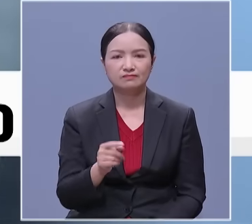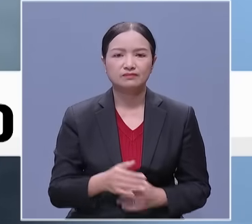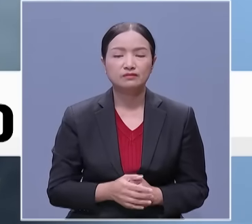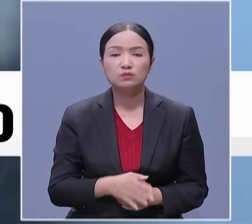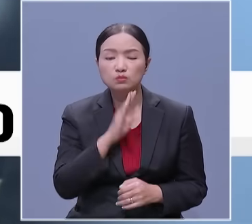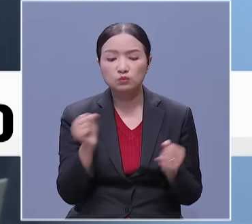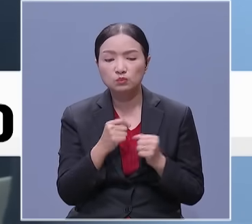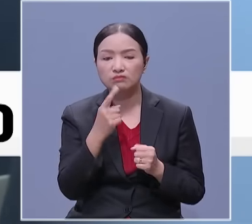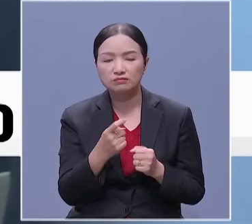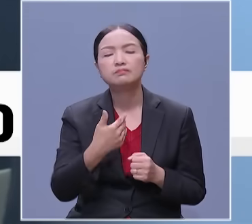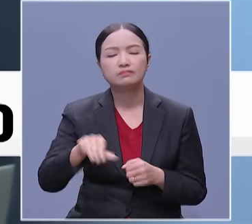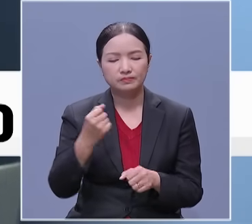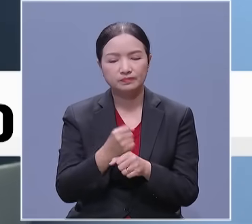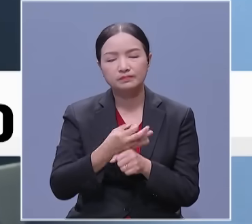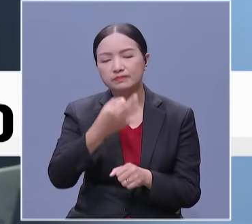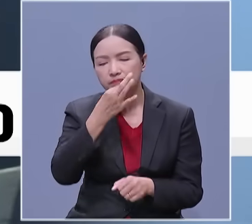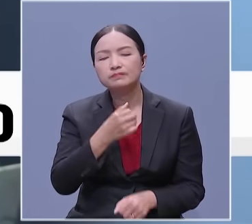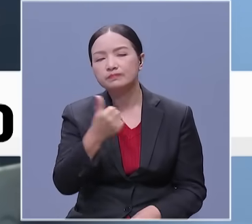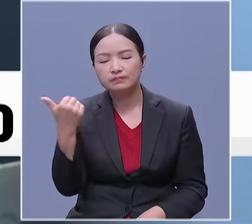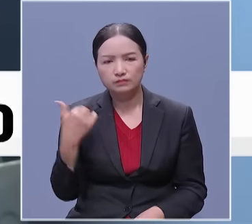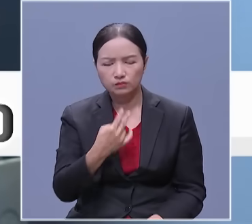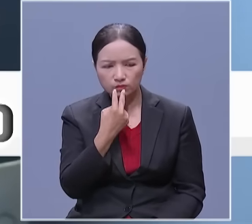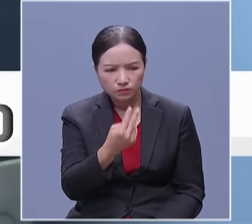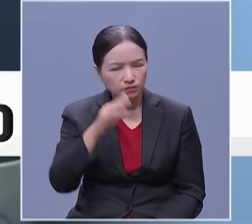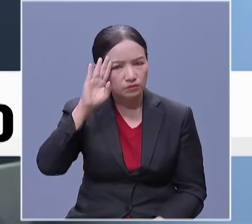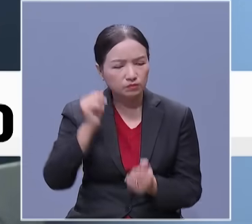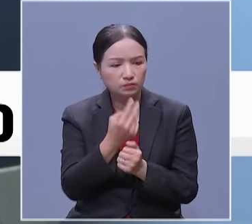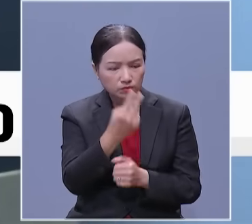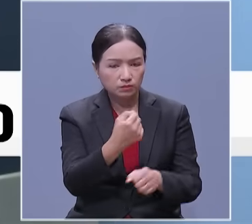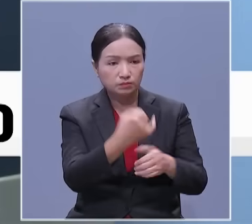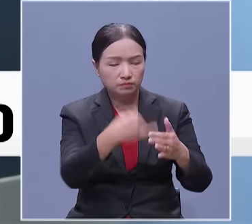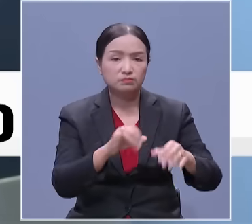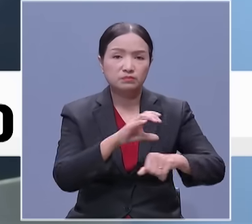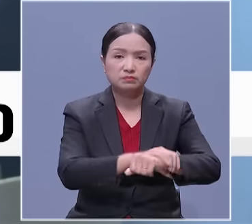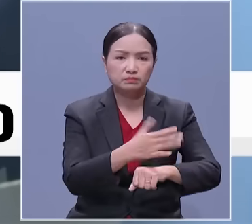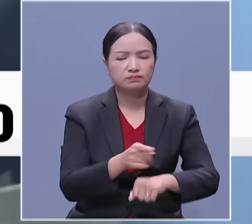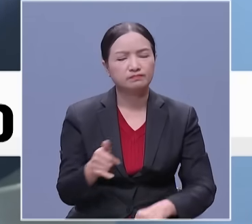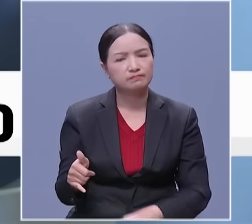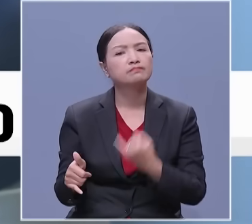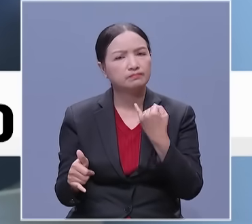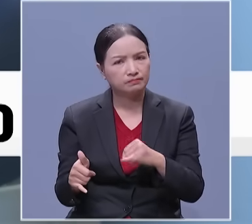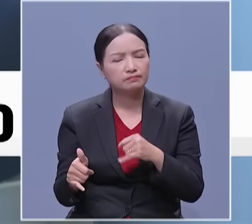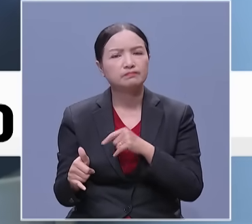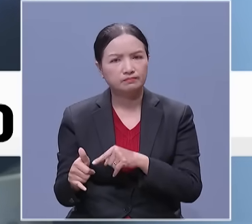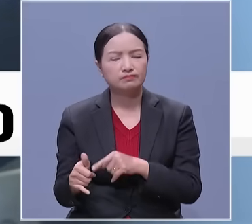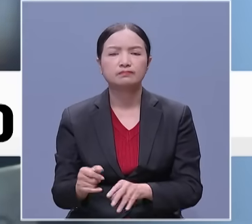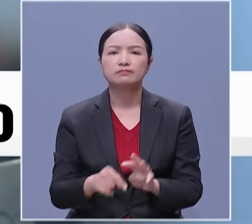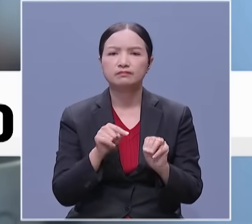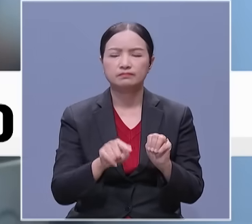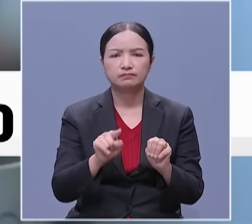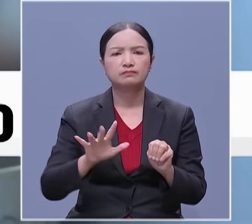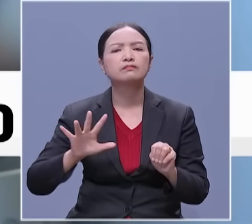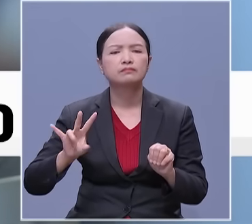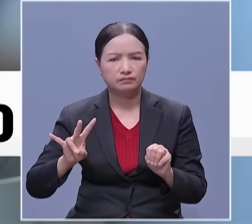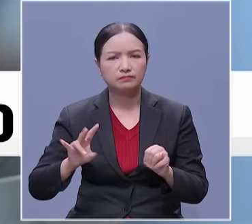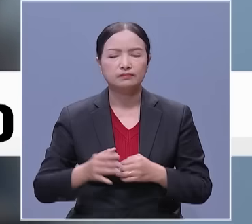าชีพอื่นถ้าตำรวจนายไหนเห็นการกระทำผิดซึ่งหน้าแล้วไม่จับกุมคนร้ายก็ต้องถูกแจ้งข้อหาความผิดตามมาตรา